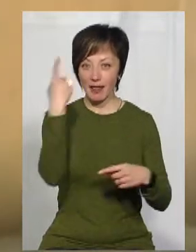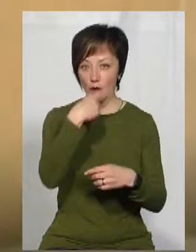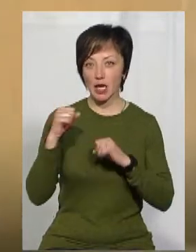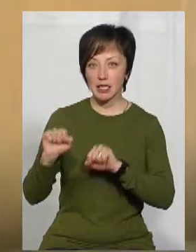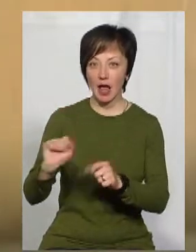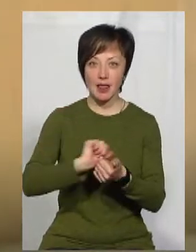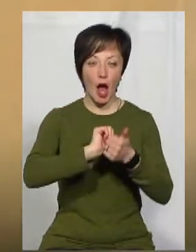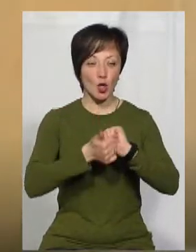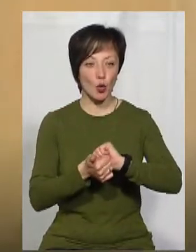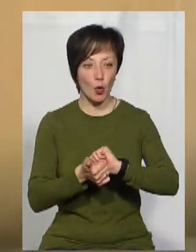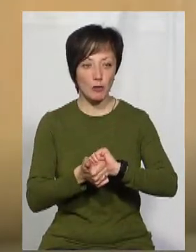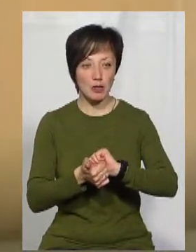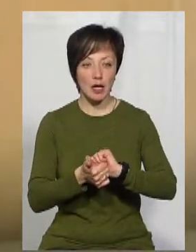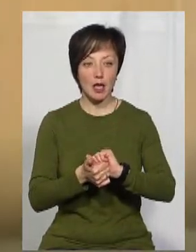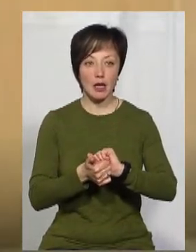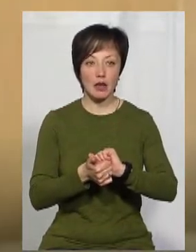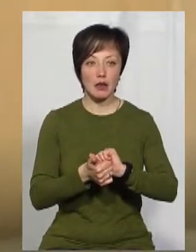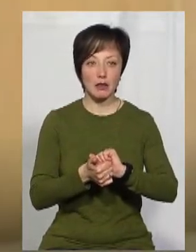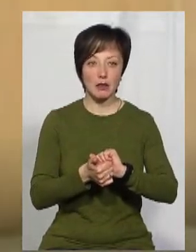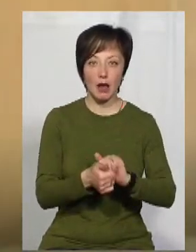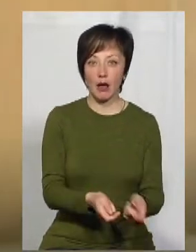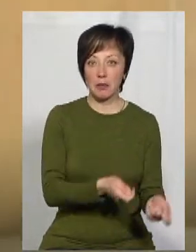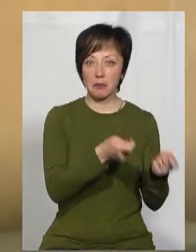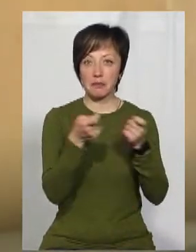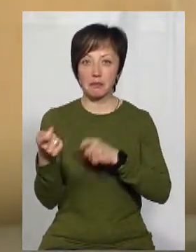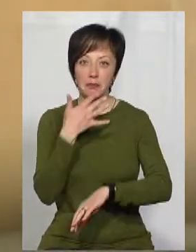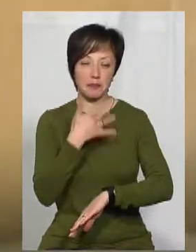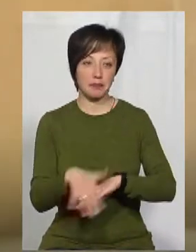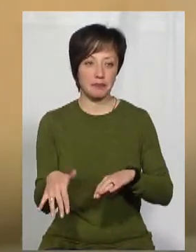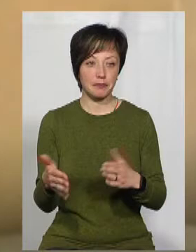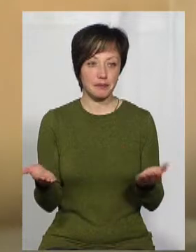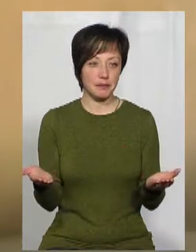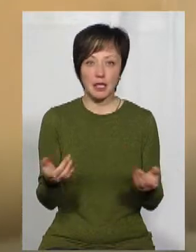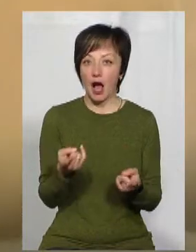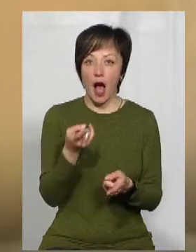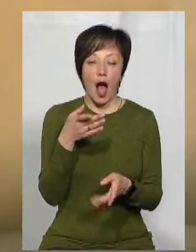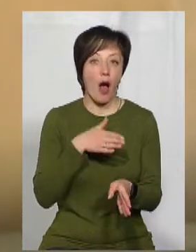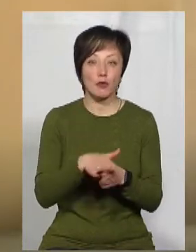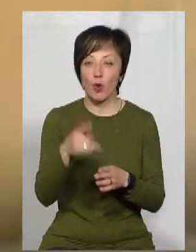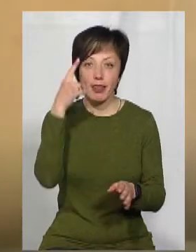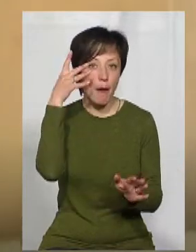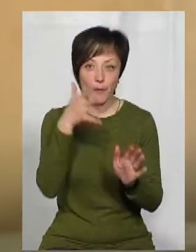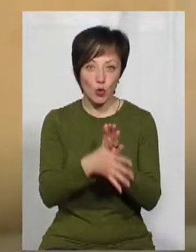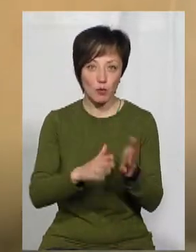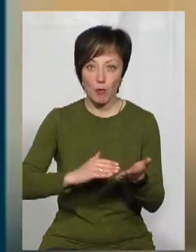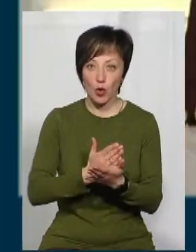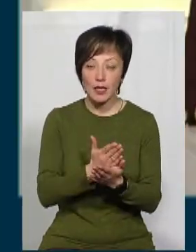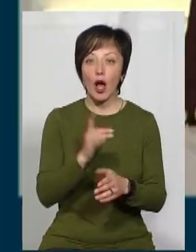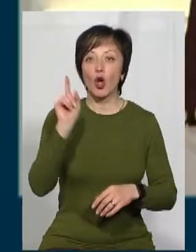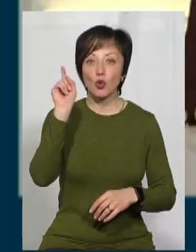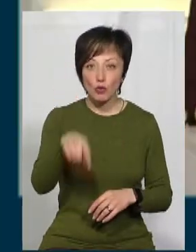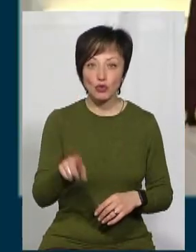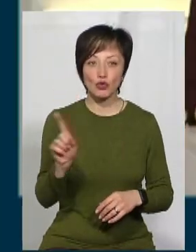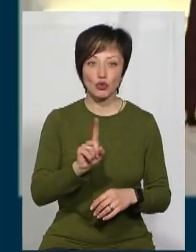натомість вони імпортували все, як ми знаємо, з Китаю. І це абсолютно непродумана політика, тому що